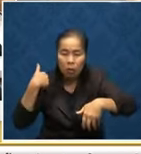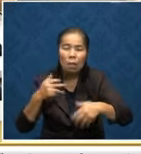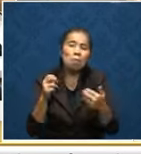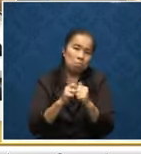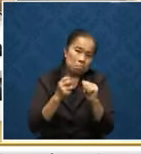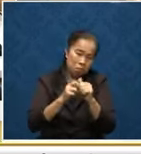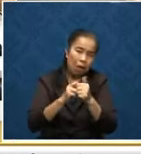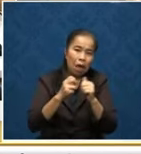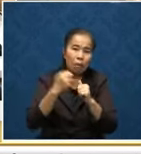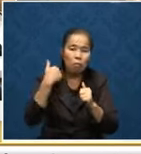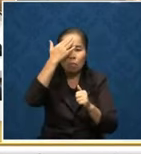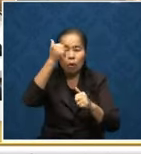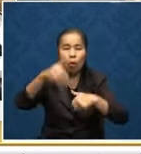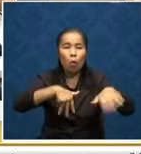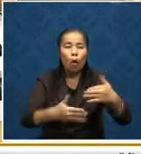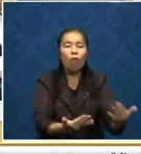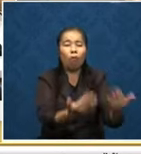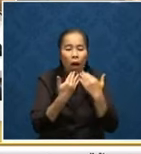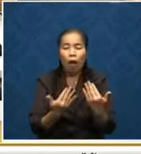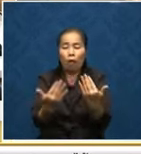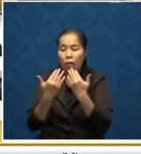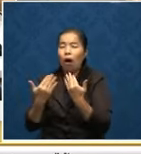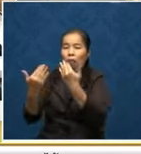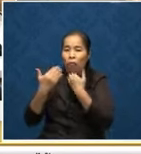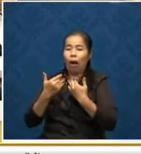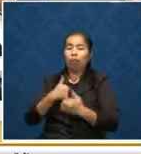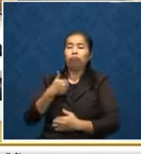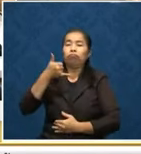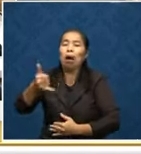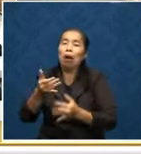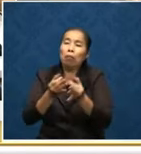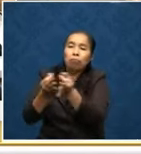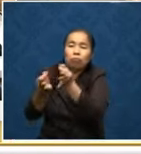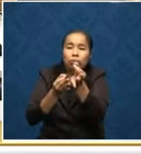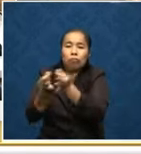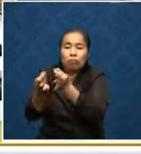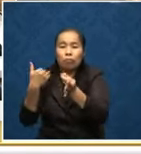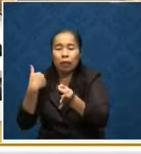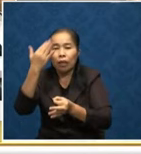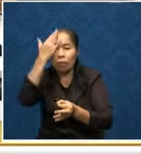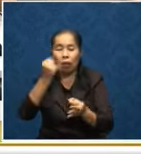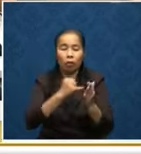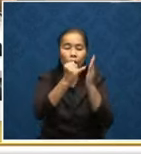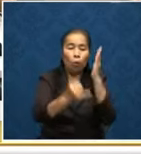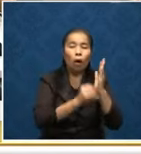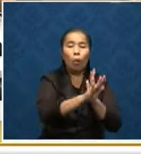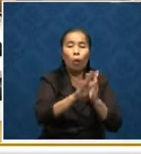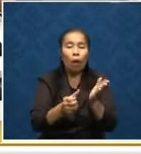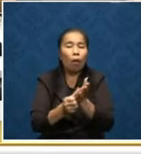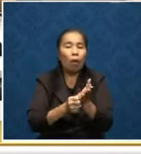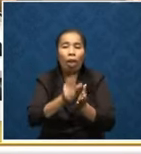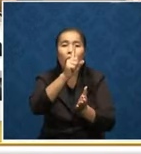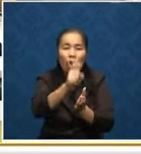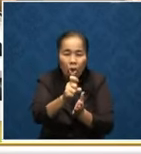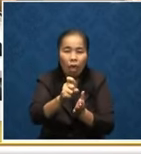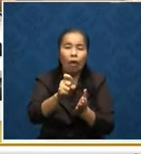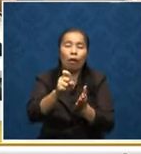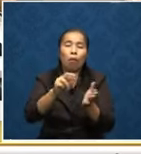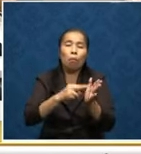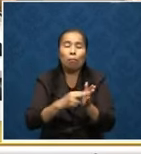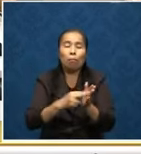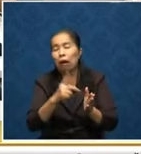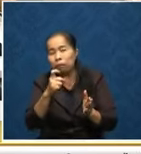าที่ชาวบ้านฝากให้เรามาแก้ในระดับประเทศนะเพราะว่าในจังหวัดหรือว่าในเขตเขาไม่สามารถแก้ได้แล้วนะมันเหนือก